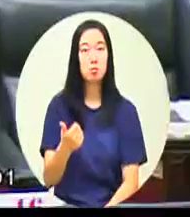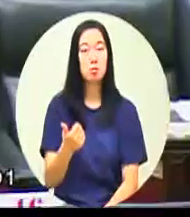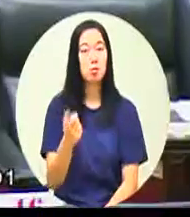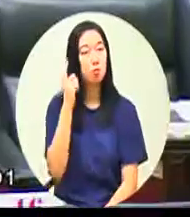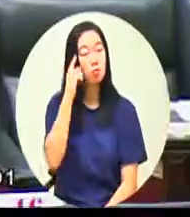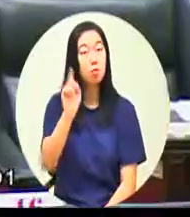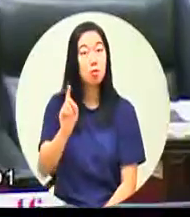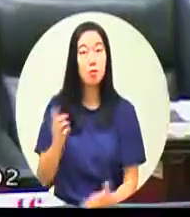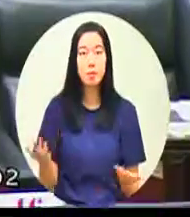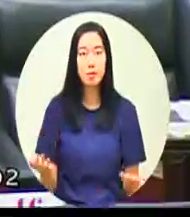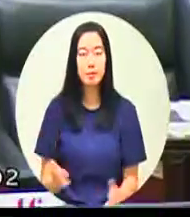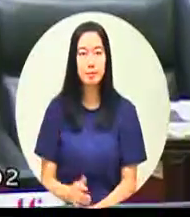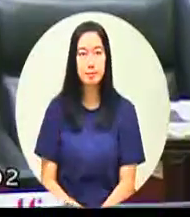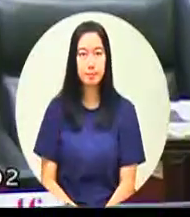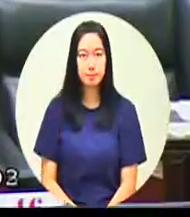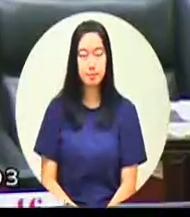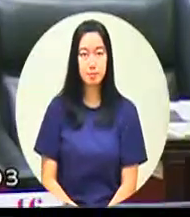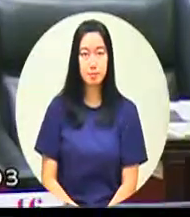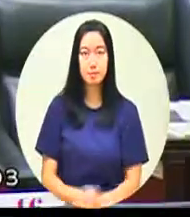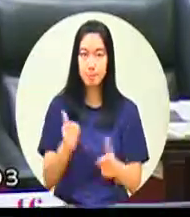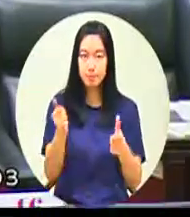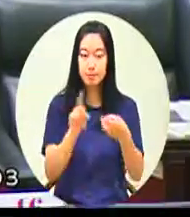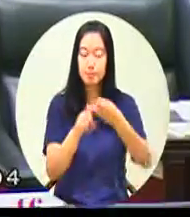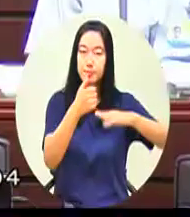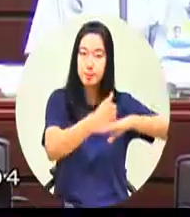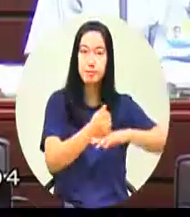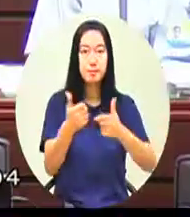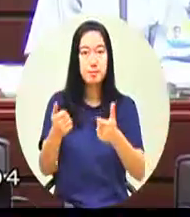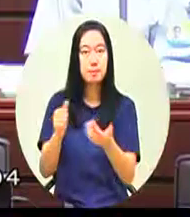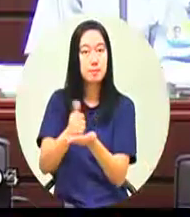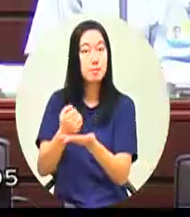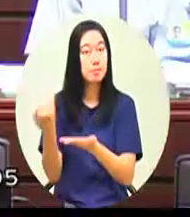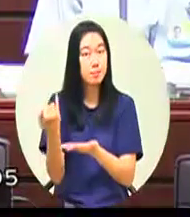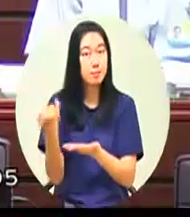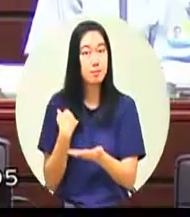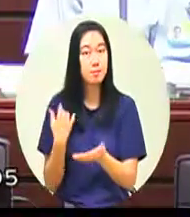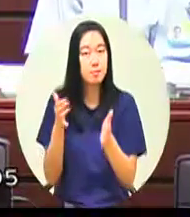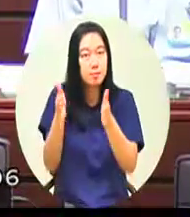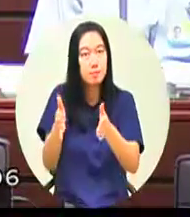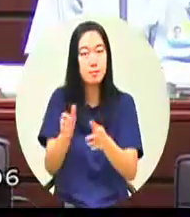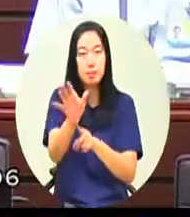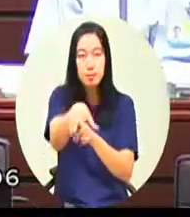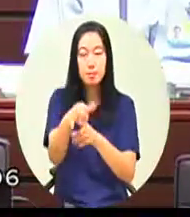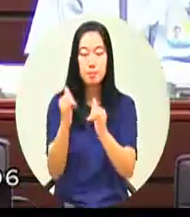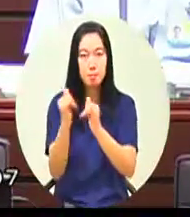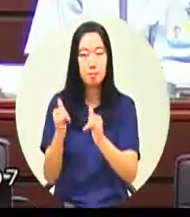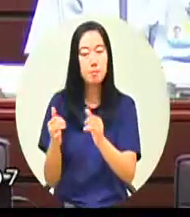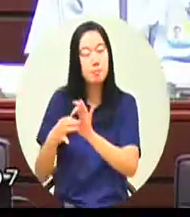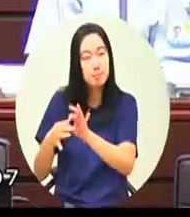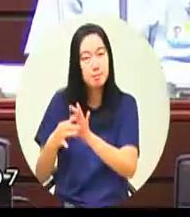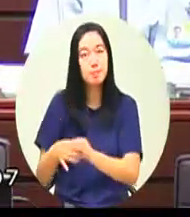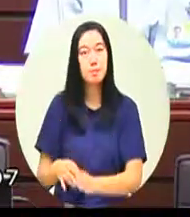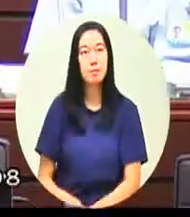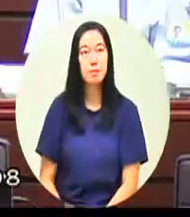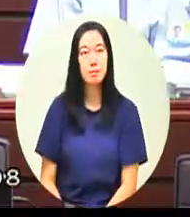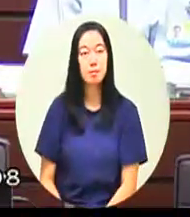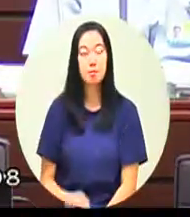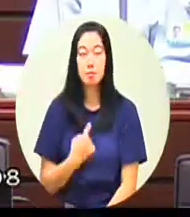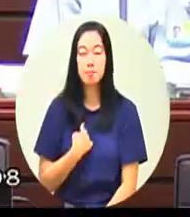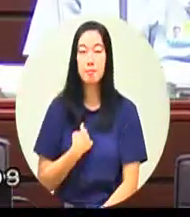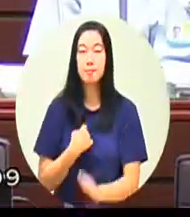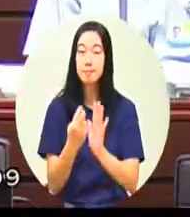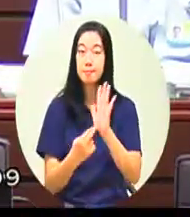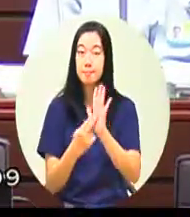局长答复。 我们谢谢主席，谢谢翁议员对我们农民的关心吼。啊，直接甲翁议员报告